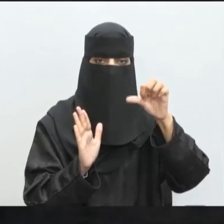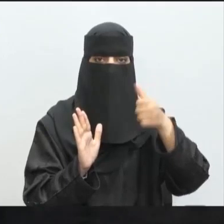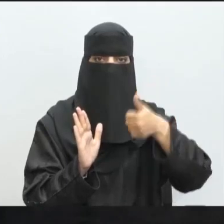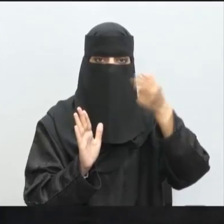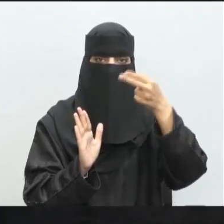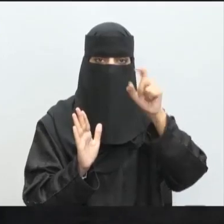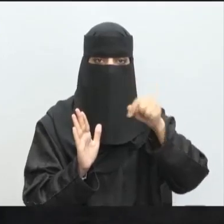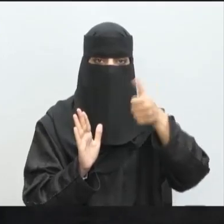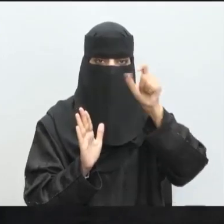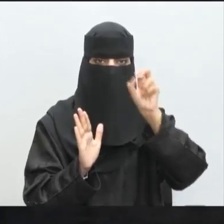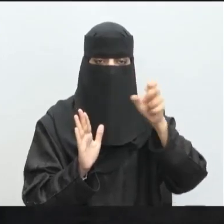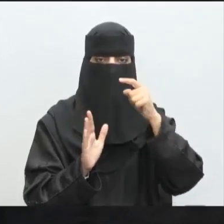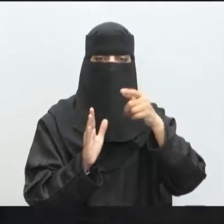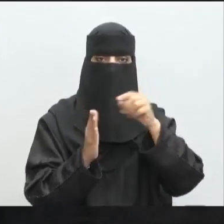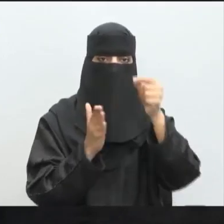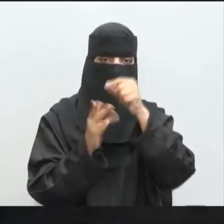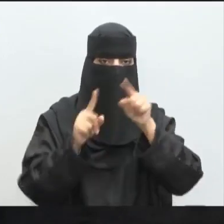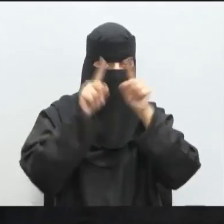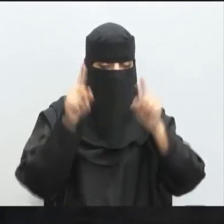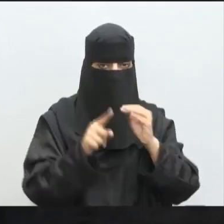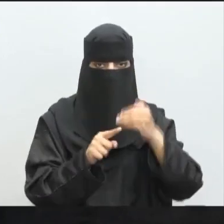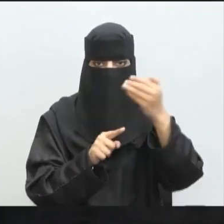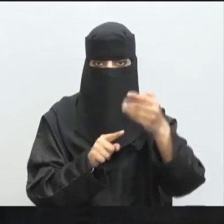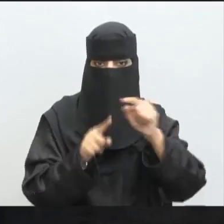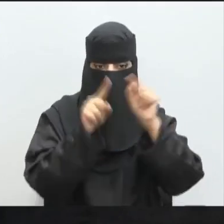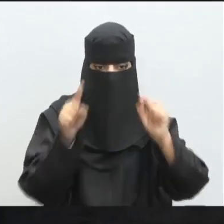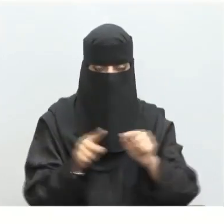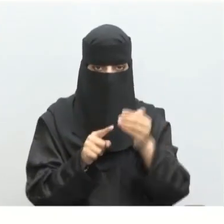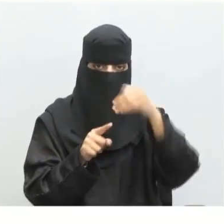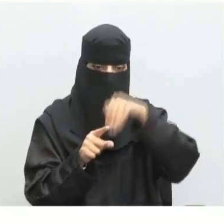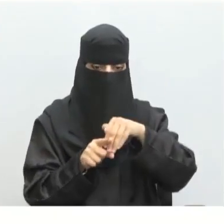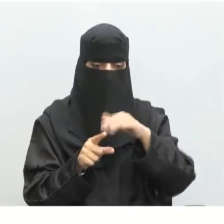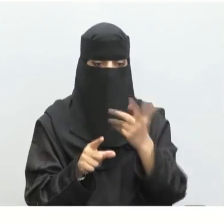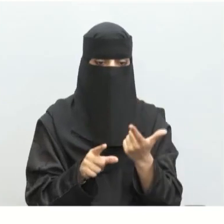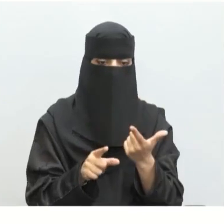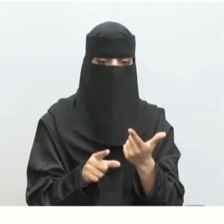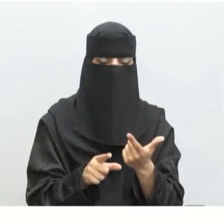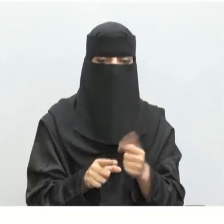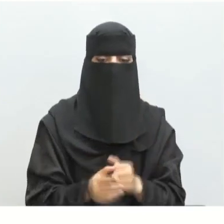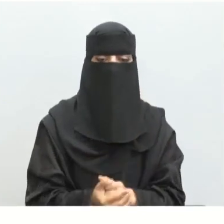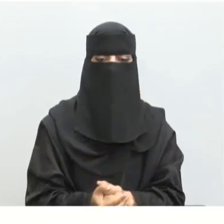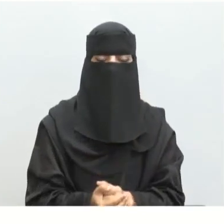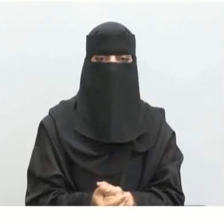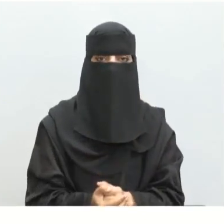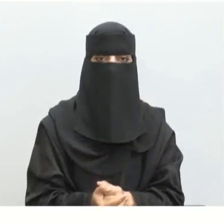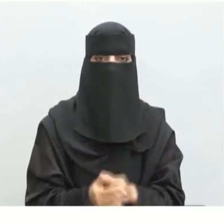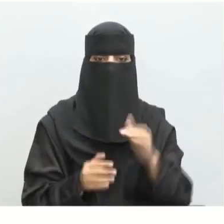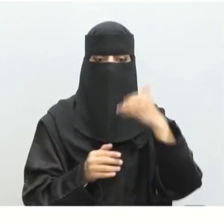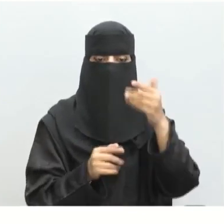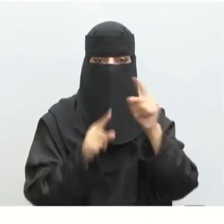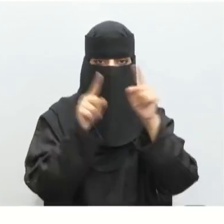محتويات خارجيه ومحتويات داخليه فما هي محتويات الخريطه الطبوغرافيه